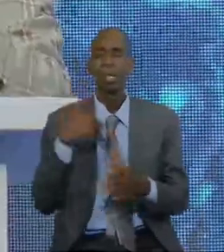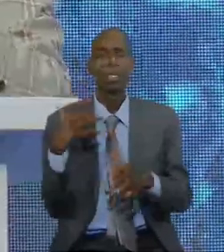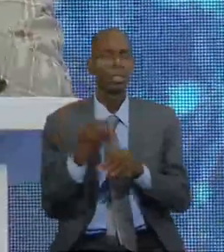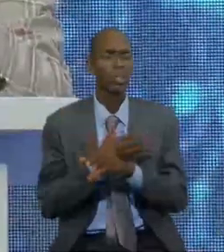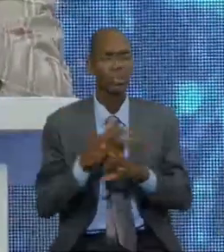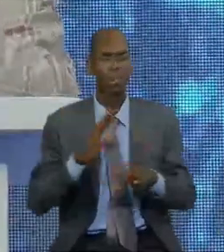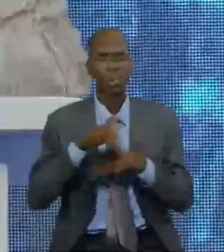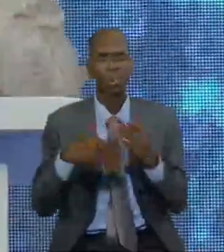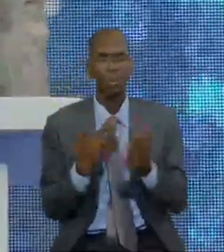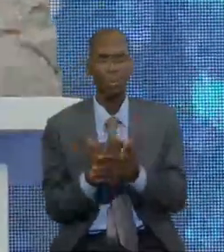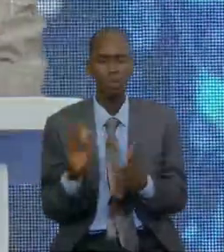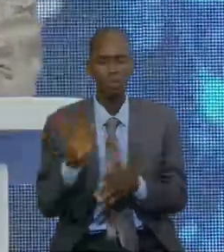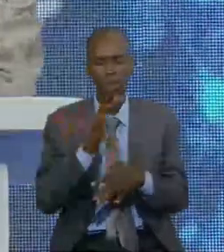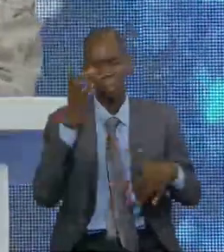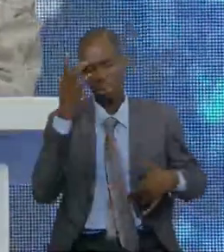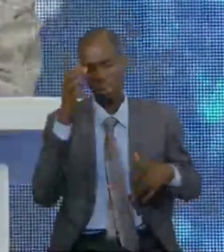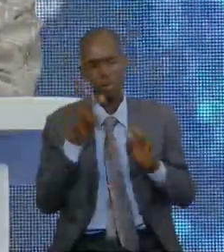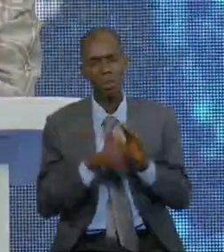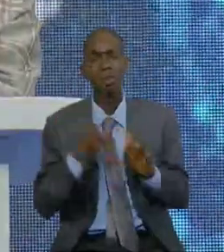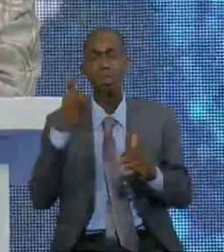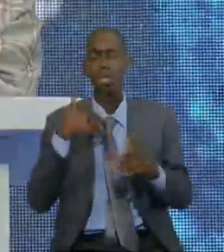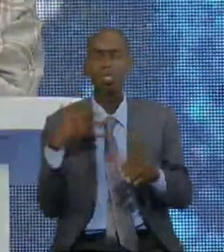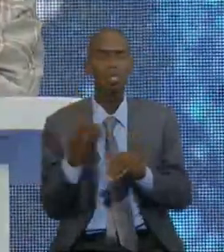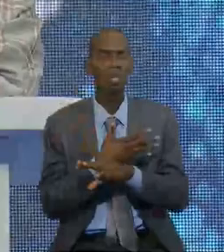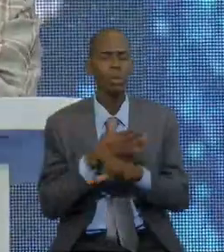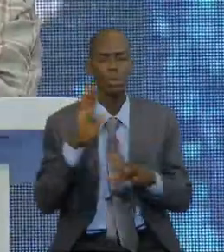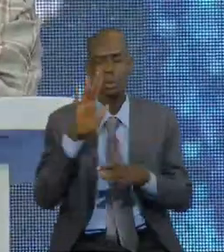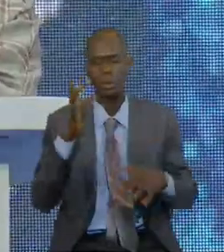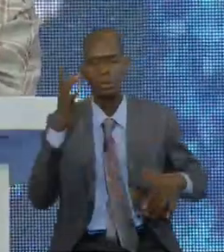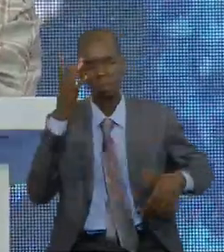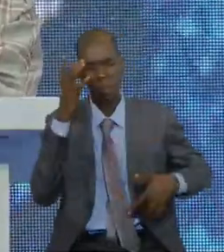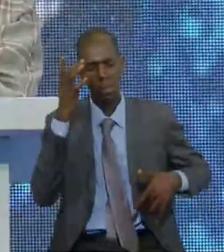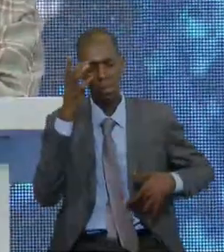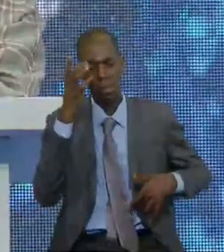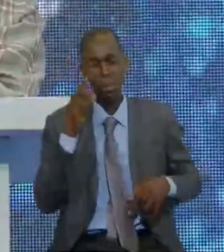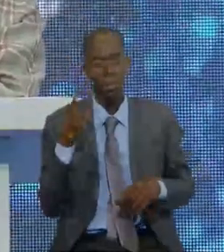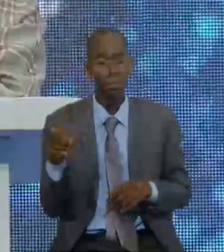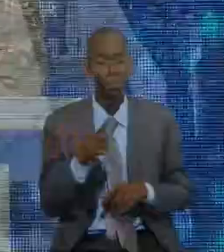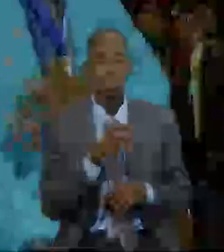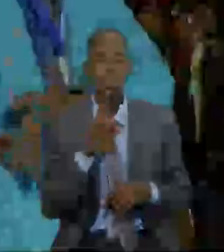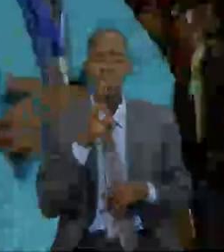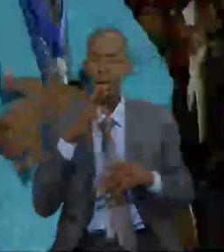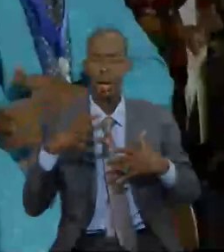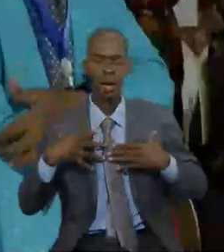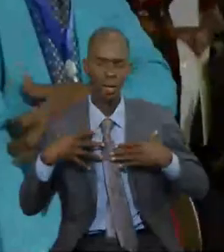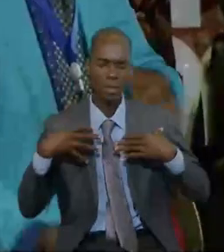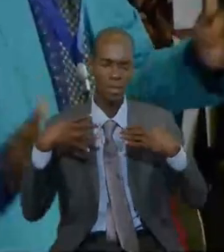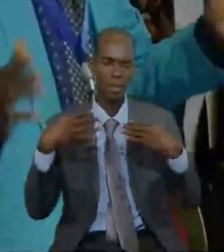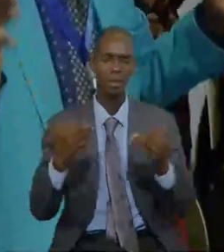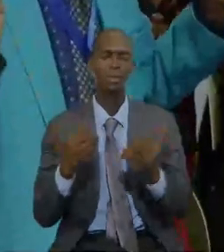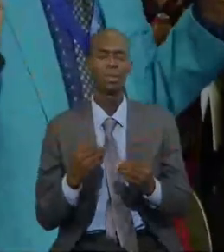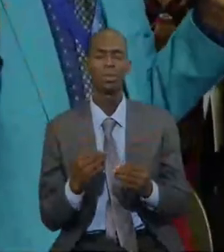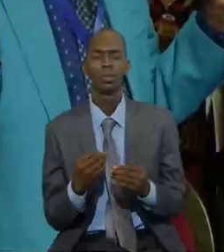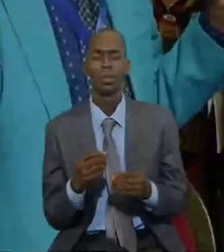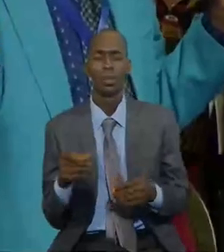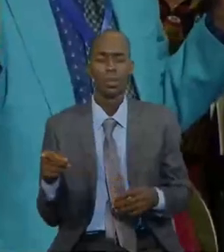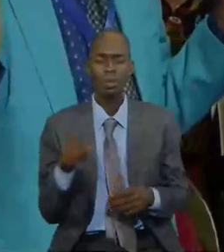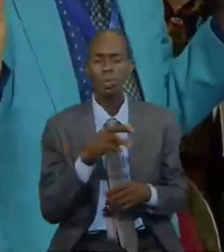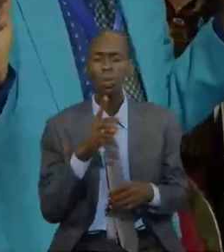ta maladie il a ôté ton infinité tu es guéri